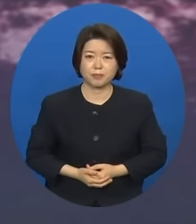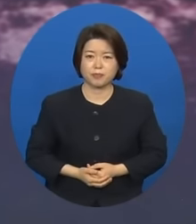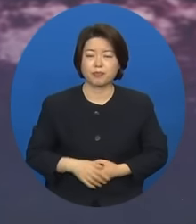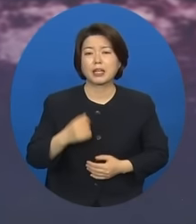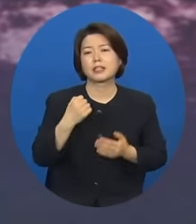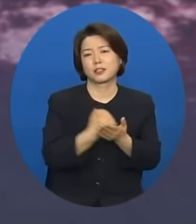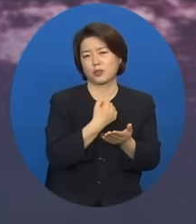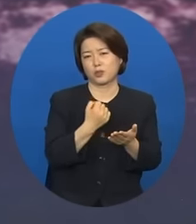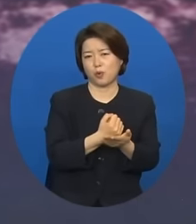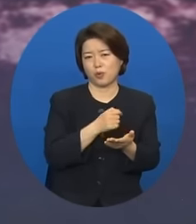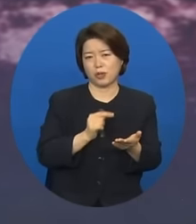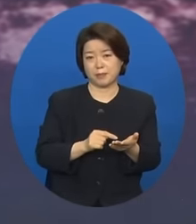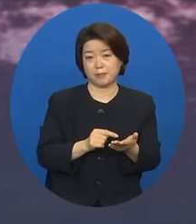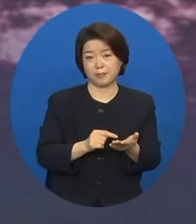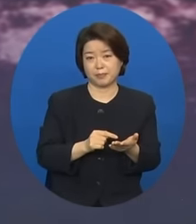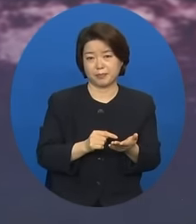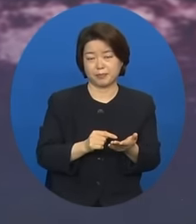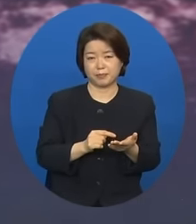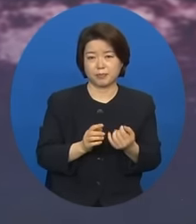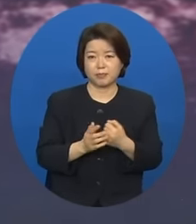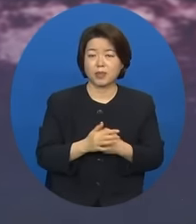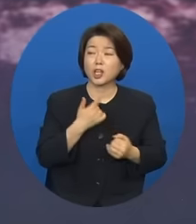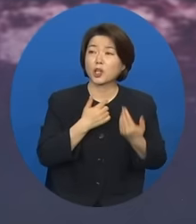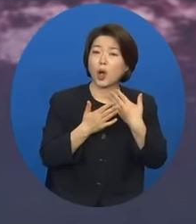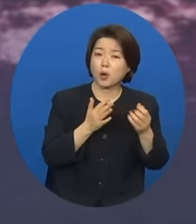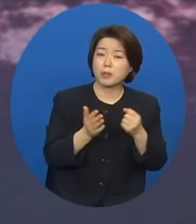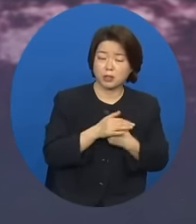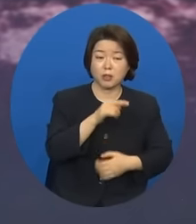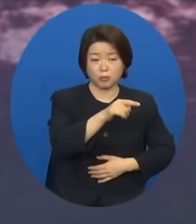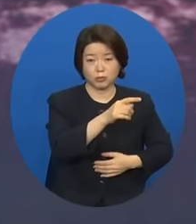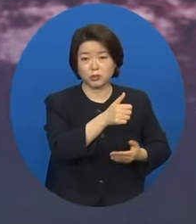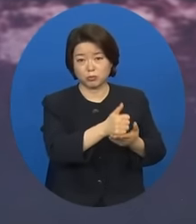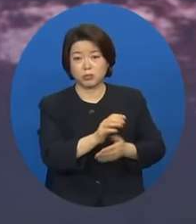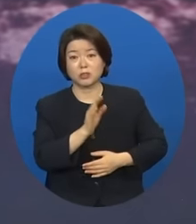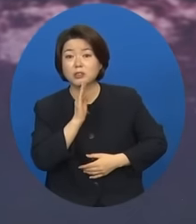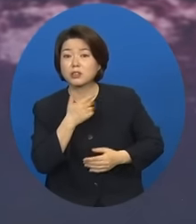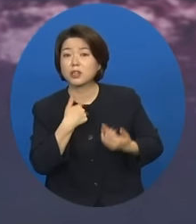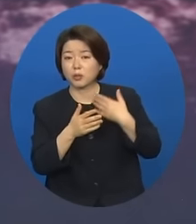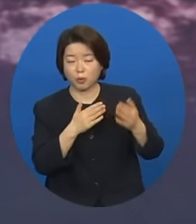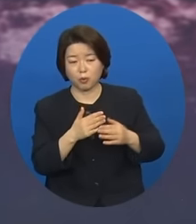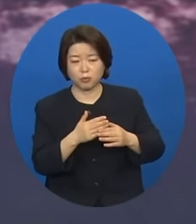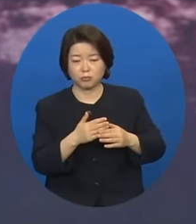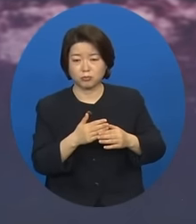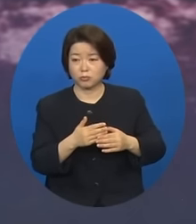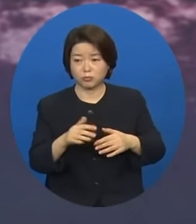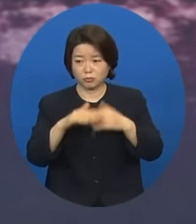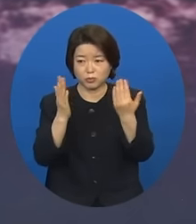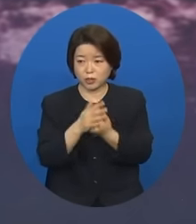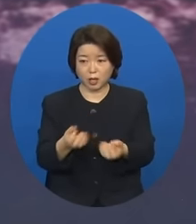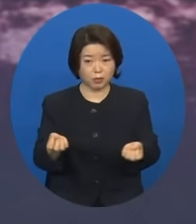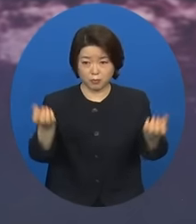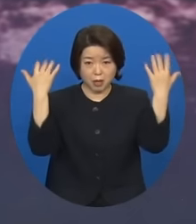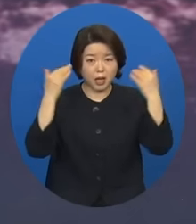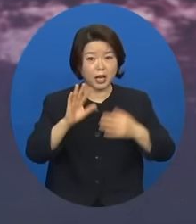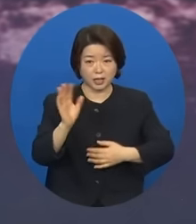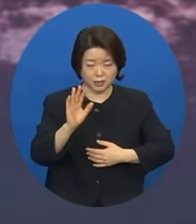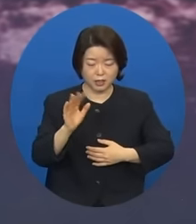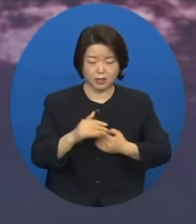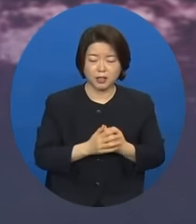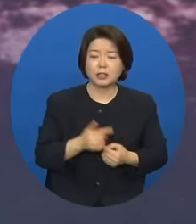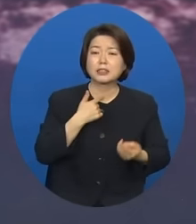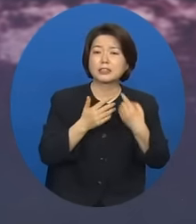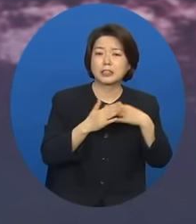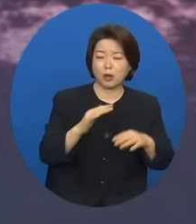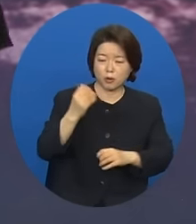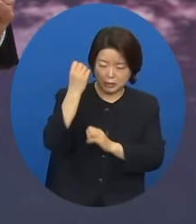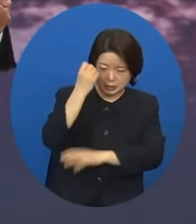서운함은 물론 경험이니까 그는 그분의 진짜 경험이니까 그 부인할 수는 없어요 그런데 그 경험을 바탕으로